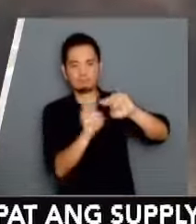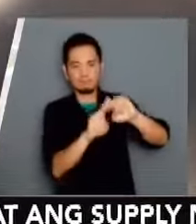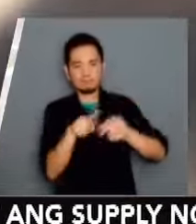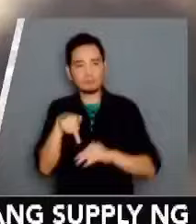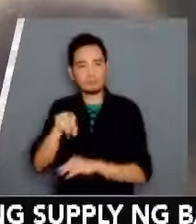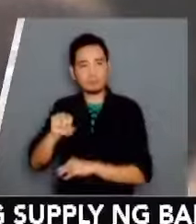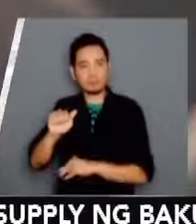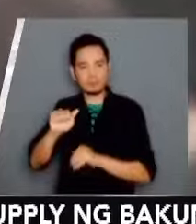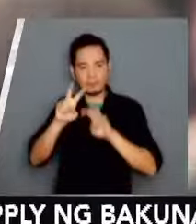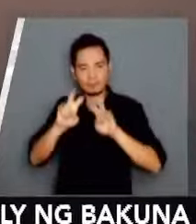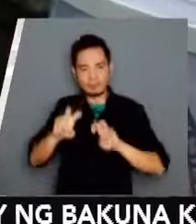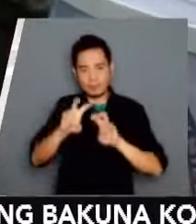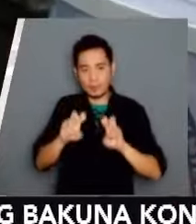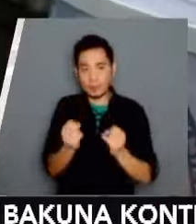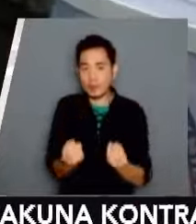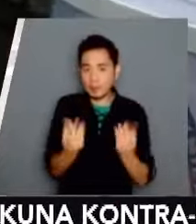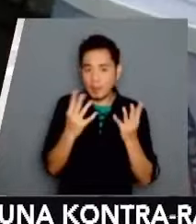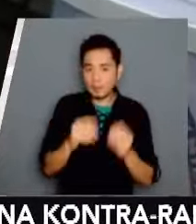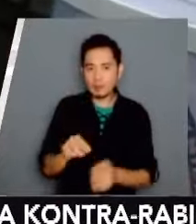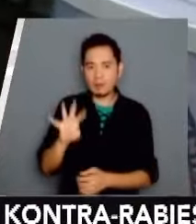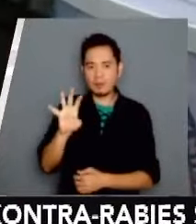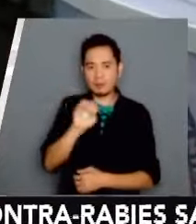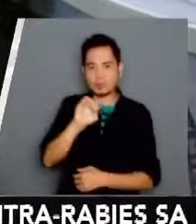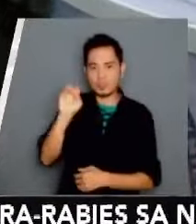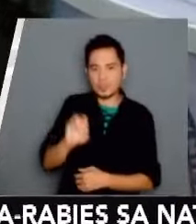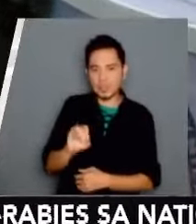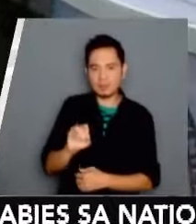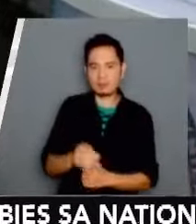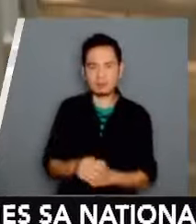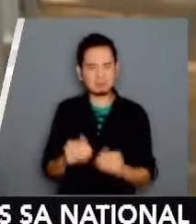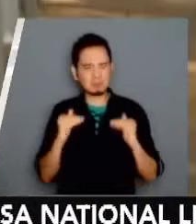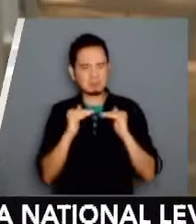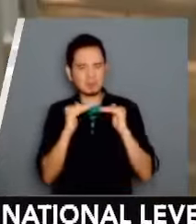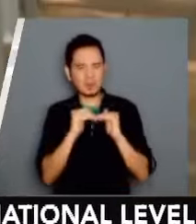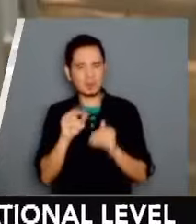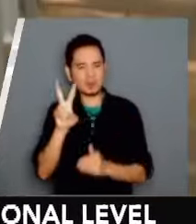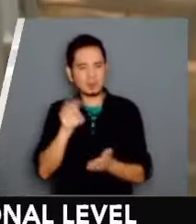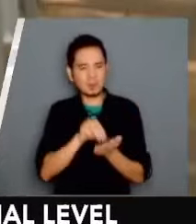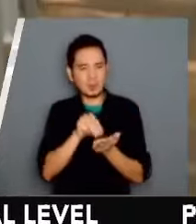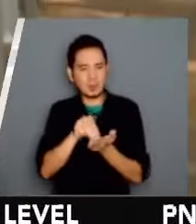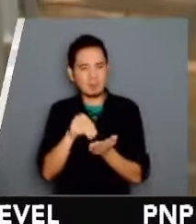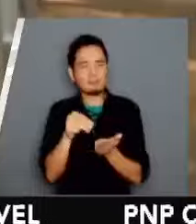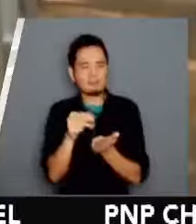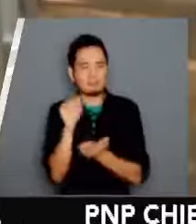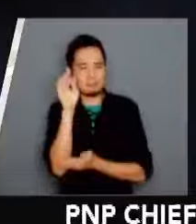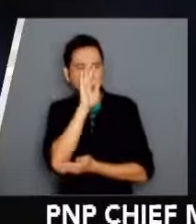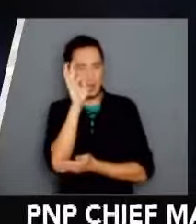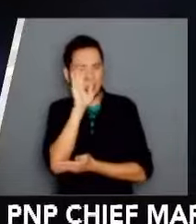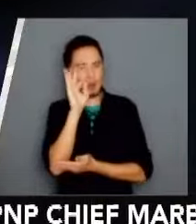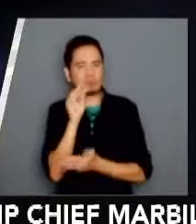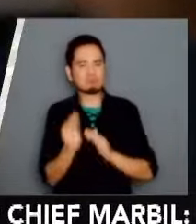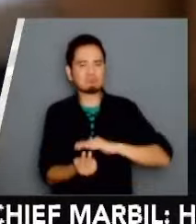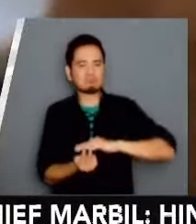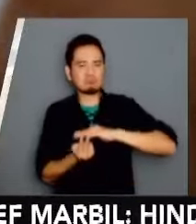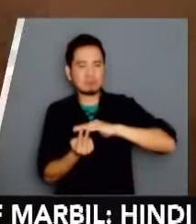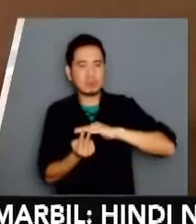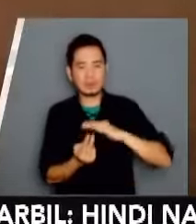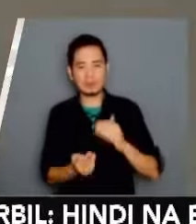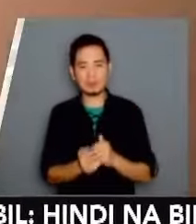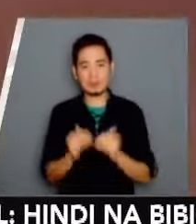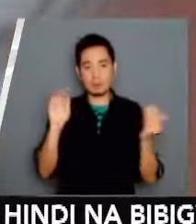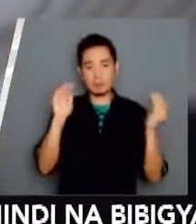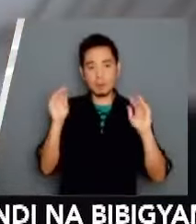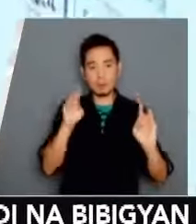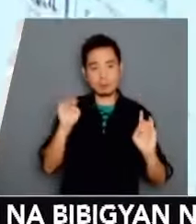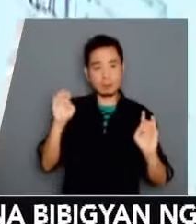rate nitong Abril o katumbas sa mahigit 2 milyong Pilipino. Mas mataas yan kaysa sa 3.9% noong Marso. Ayon